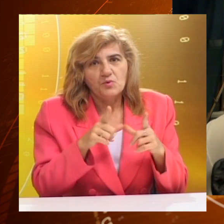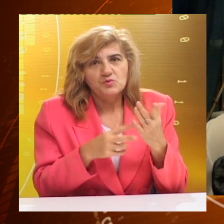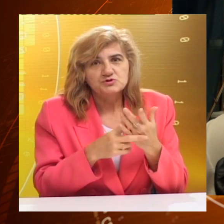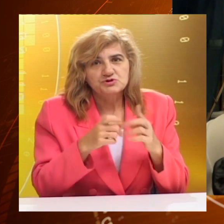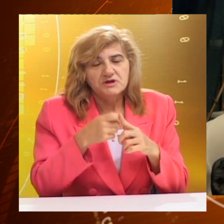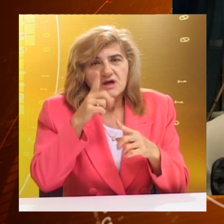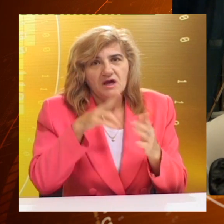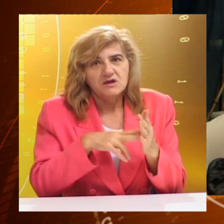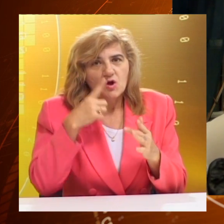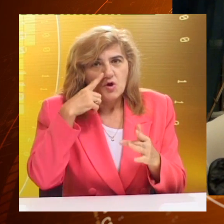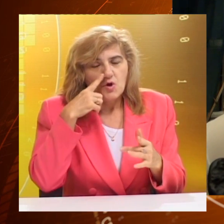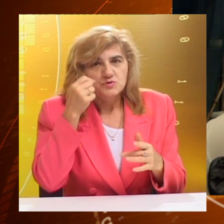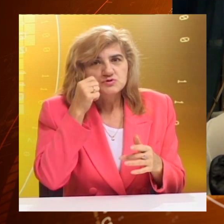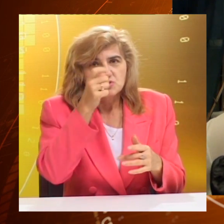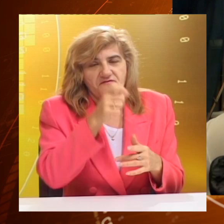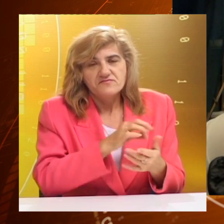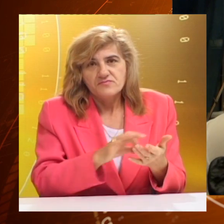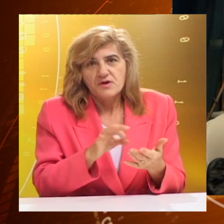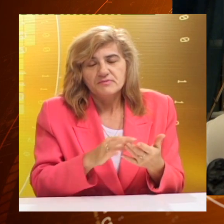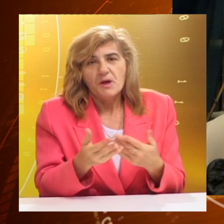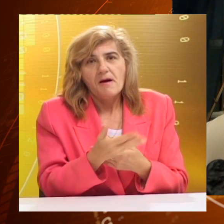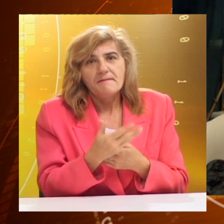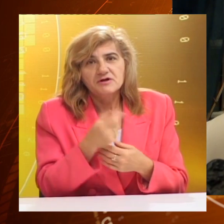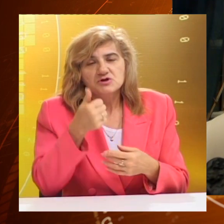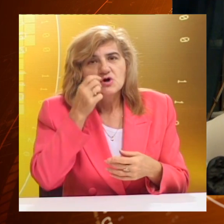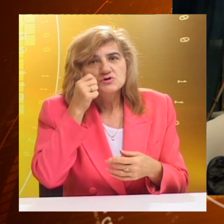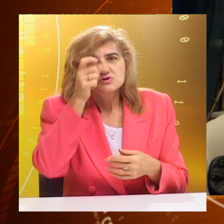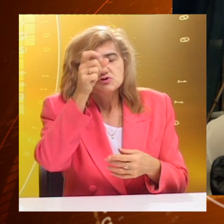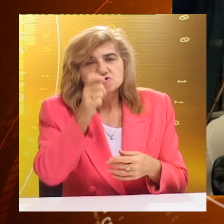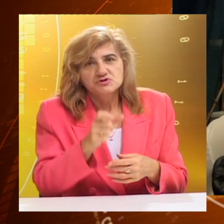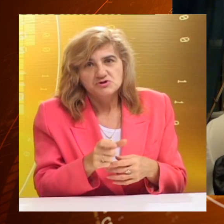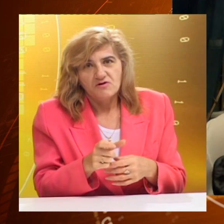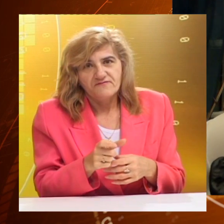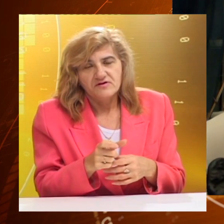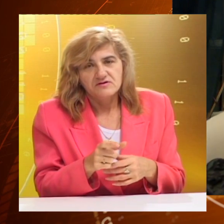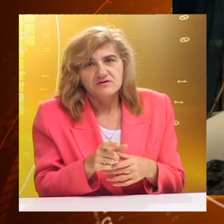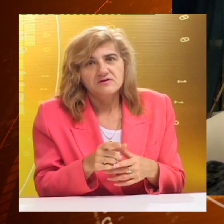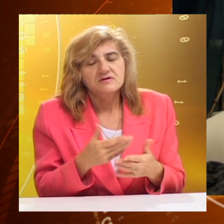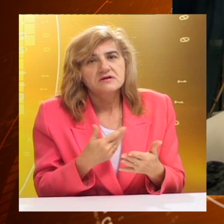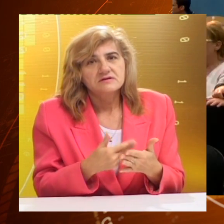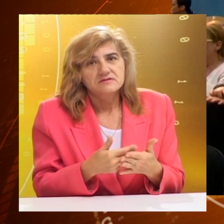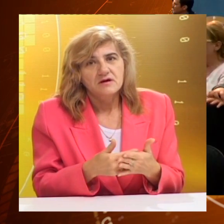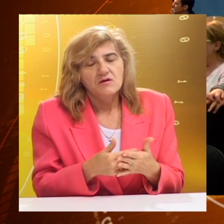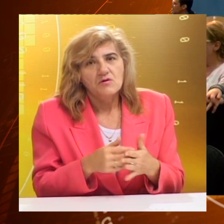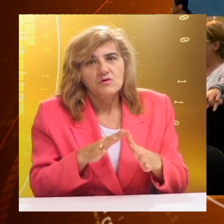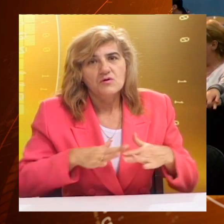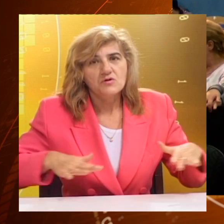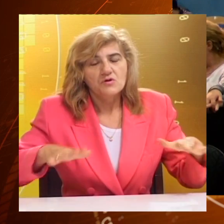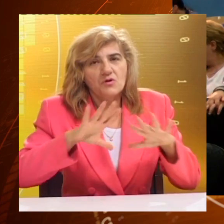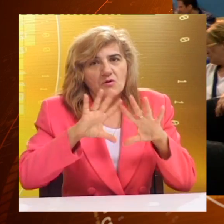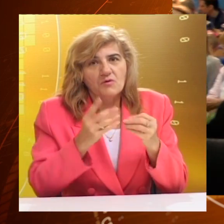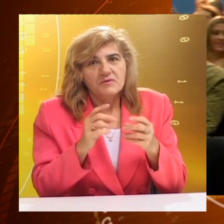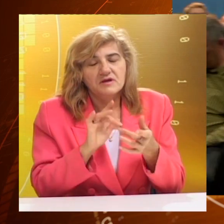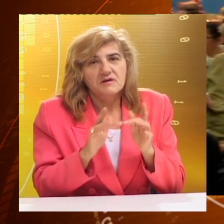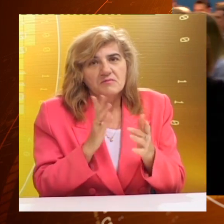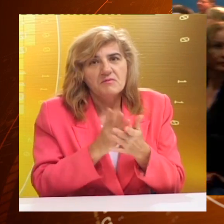Puškina, bajka o ribaru i ribici. Ali to je istovremeno jedna priča koja je mnogo više od bajke za decu. Na festivalu je odigrano